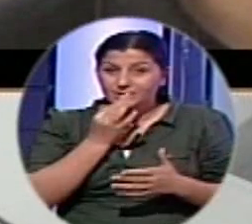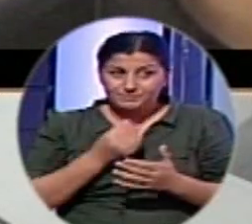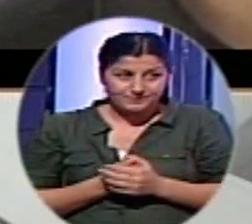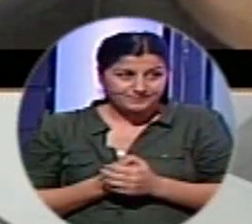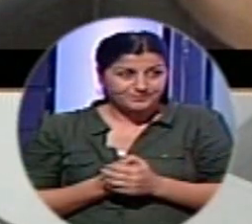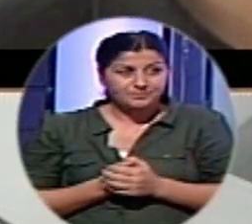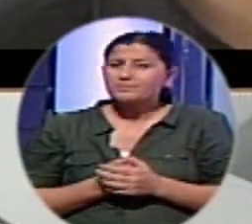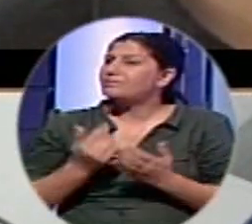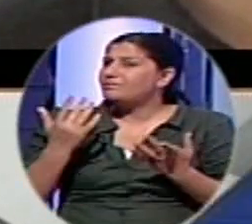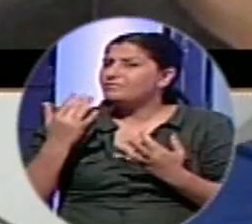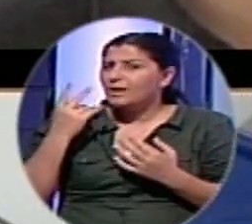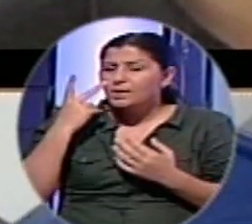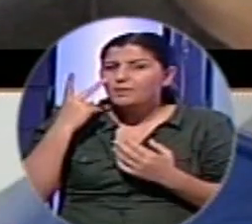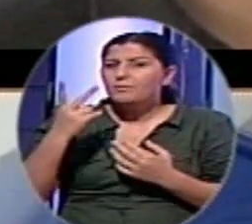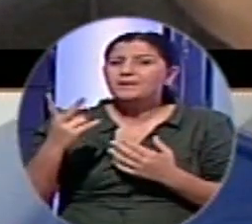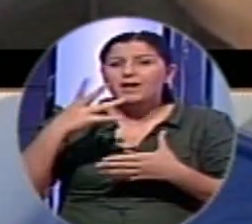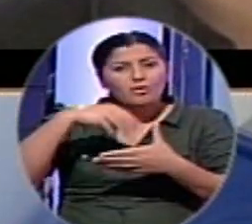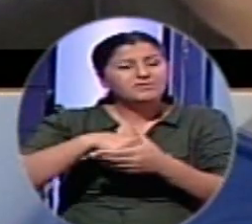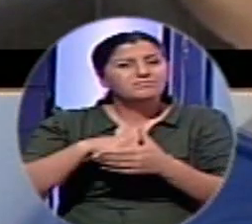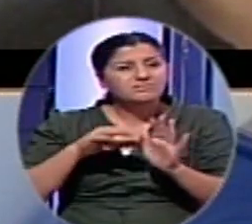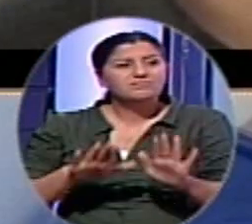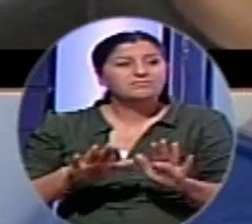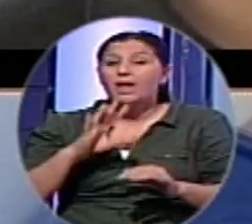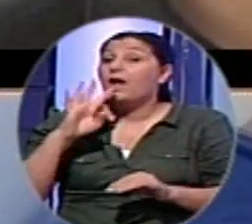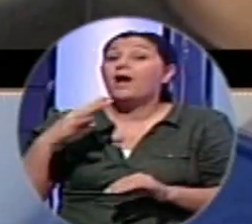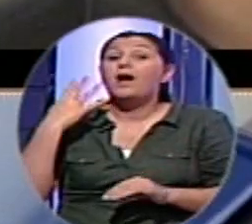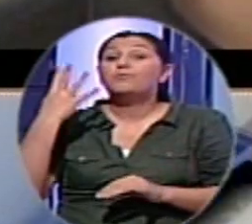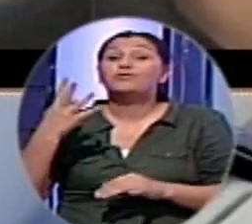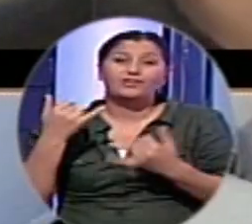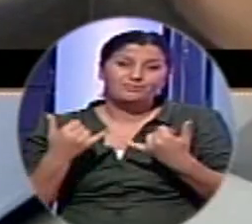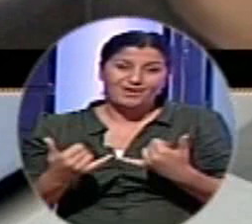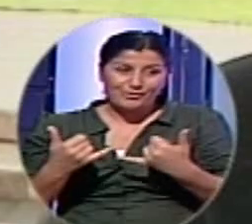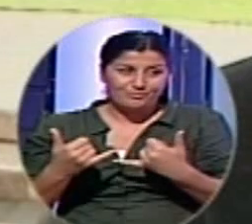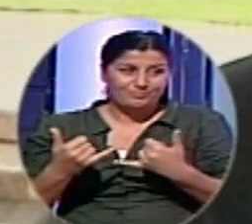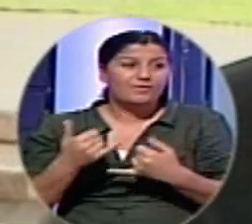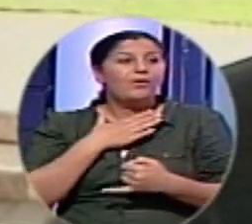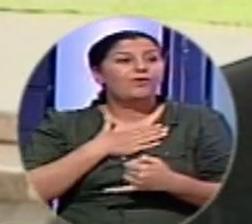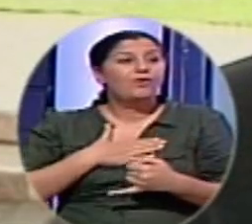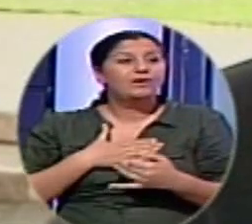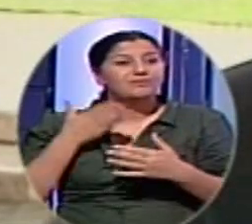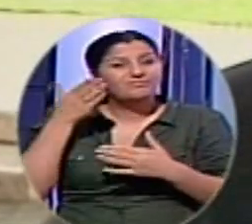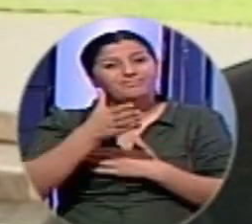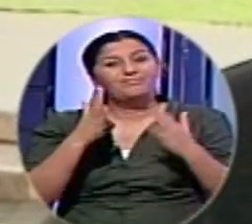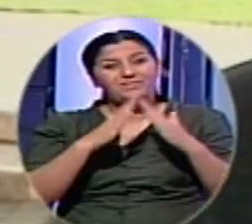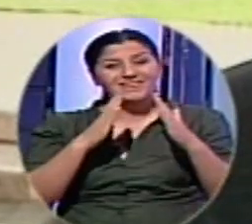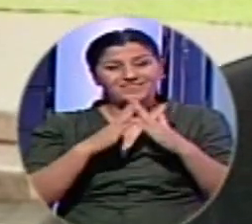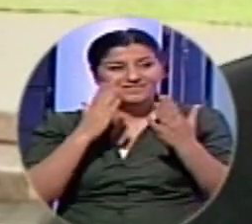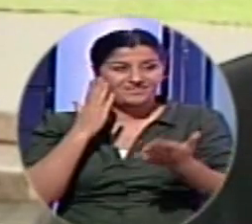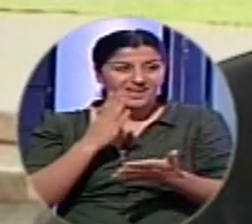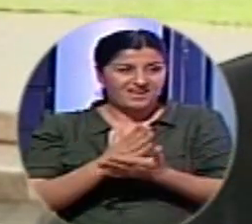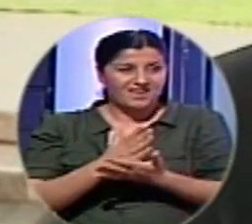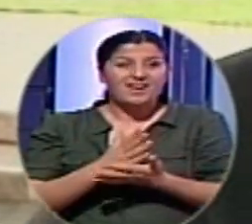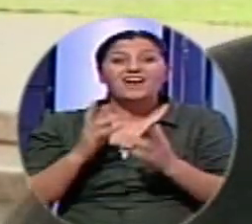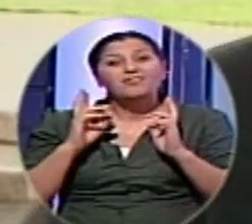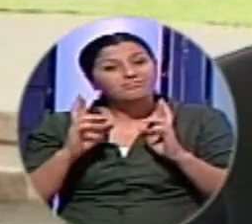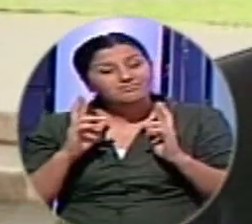מה הצפי? מתי נראה אתכם כחלק מקהילת אופקים? תוך 4 שנים מהיום אנחנו מתכוונים להיכנס לדירות. אנחנו